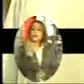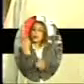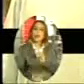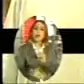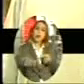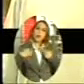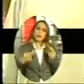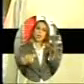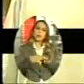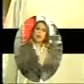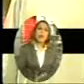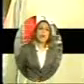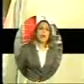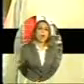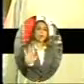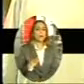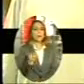הבתים,